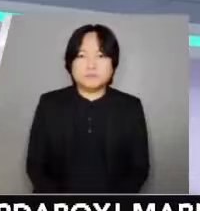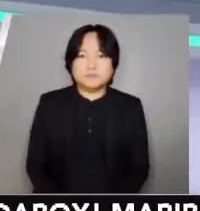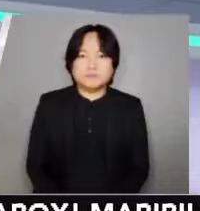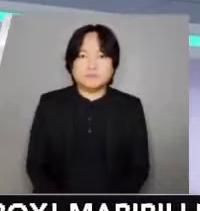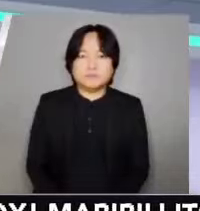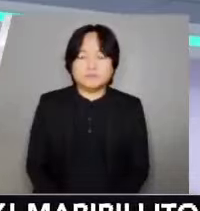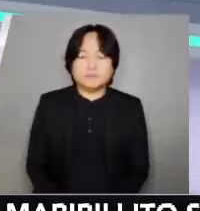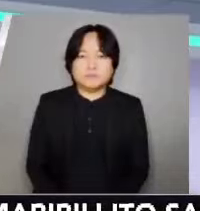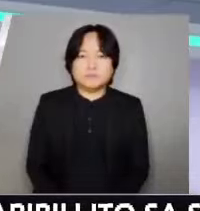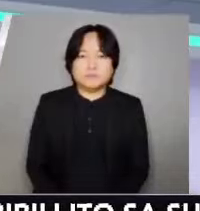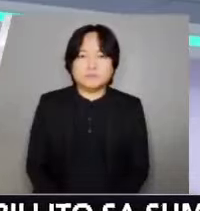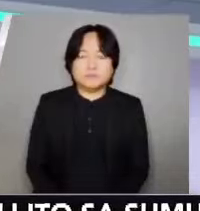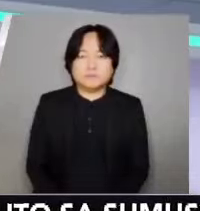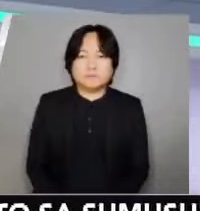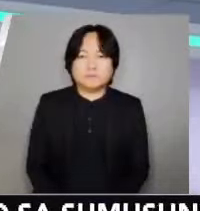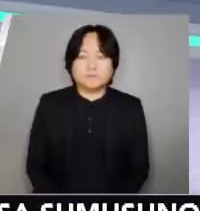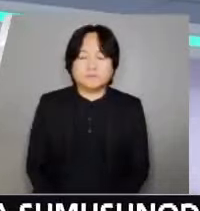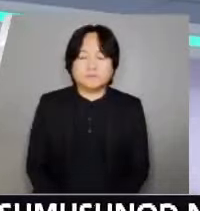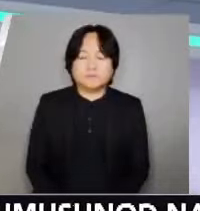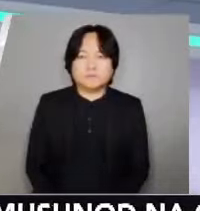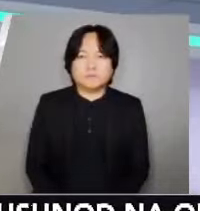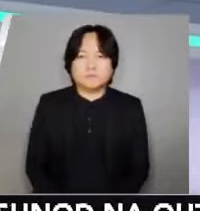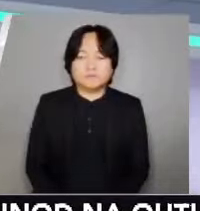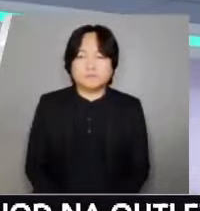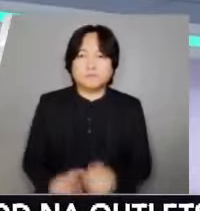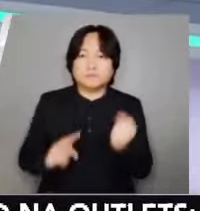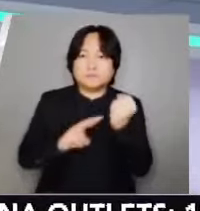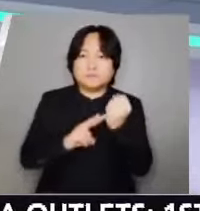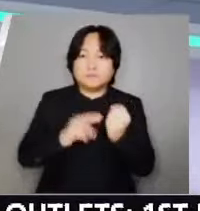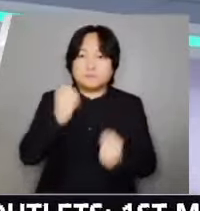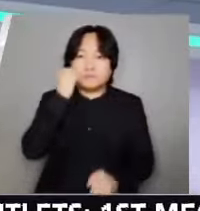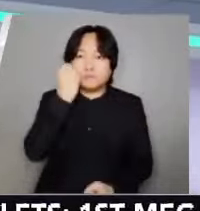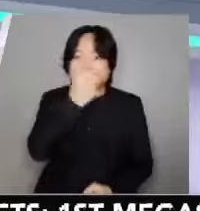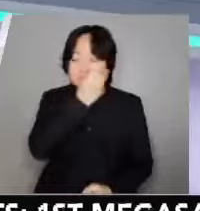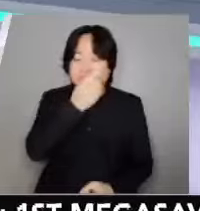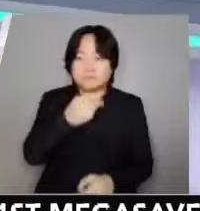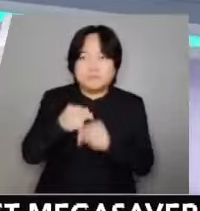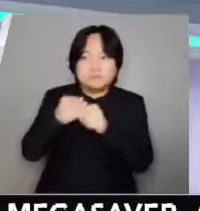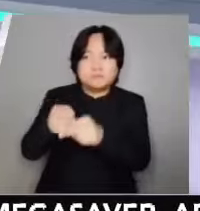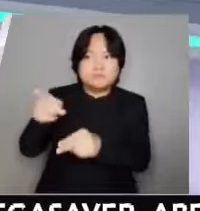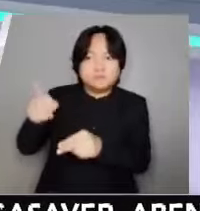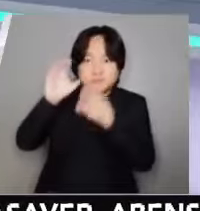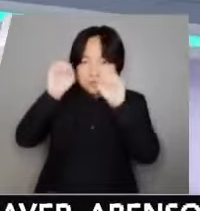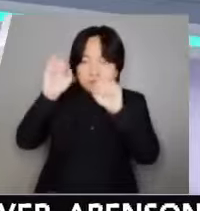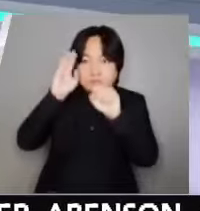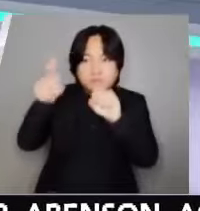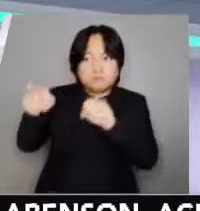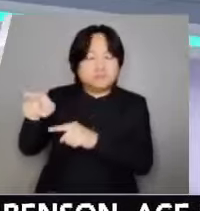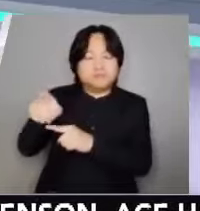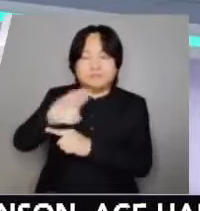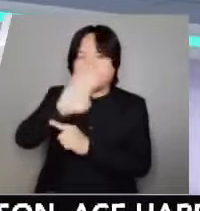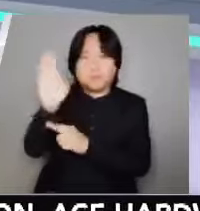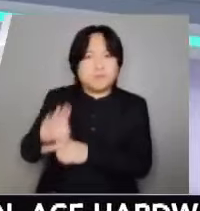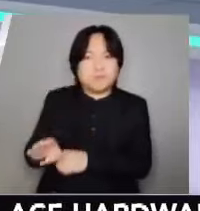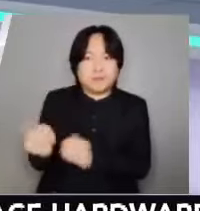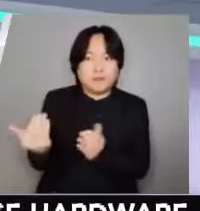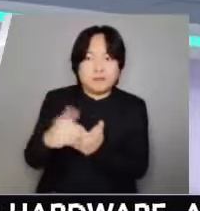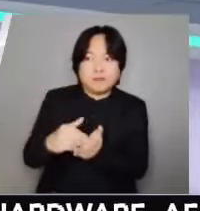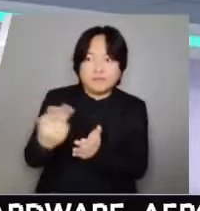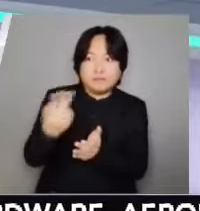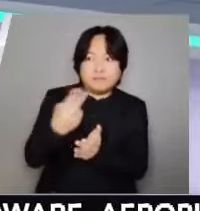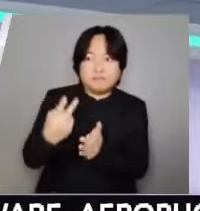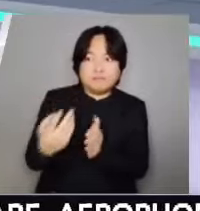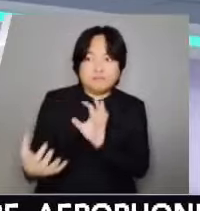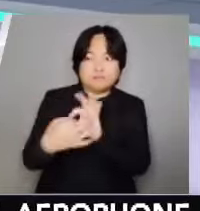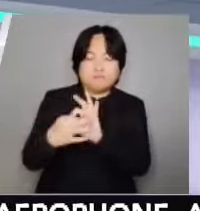Never again, yan ang sagot ni Vice President Sara Duterte nang tanungin kung makikipagtambalan ba siya ulit sa mga Marcos. Sa pagdalo niya sa pagdinig ng